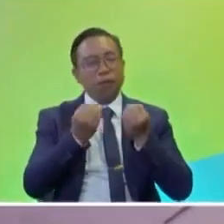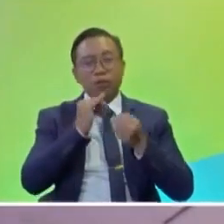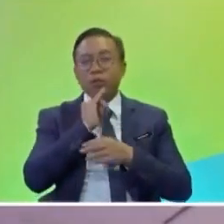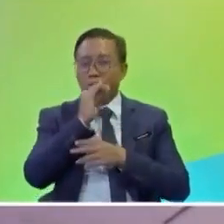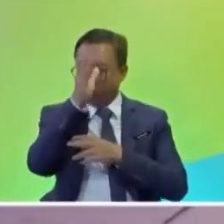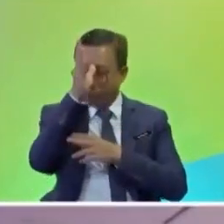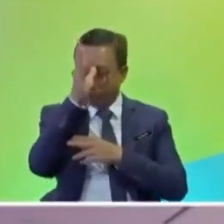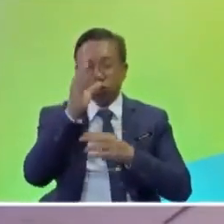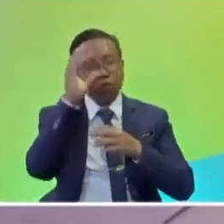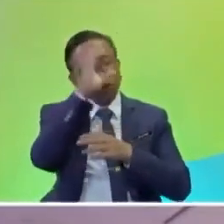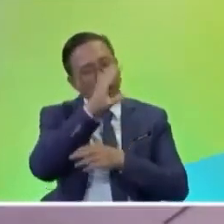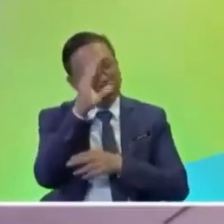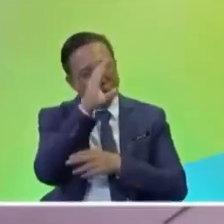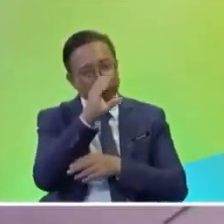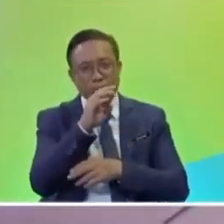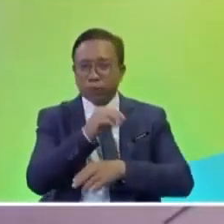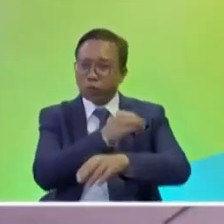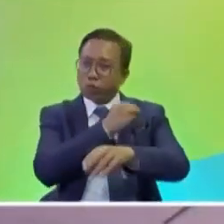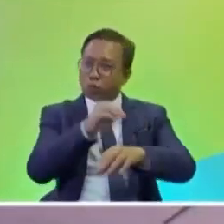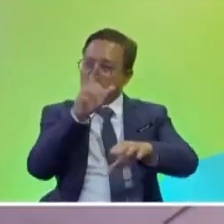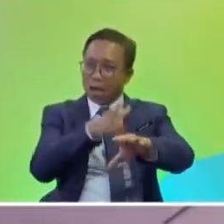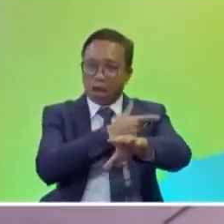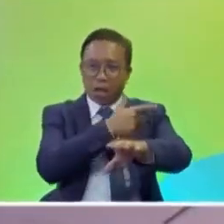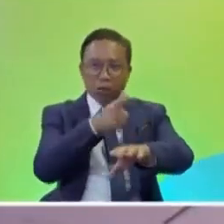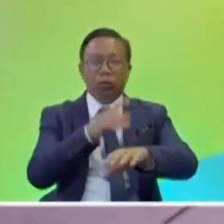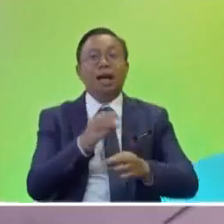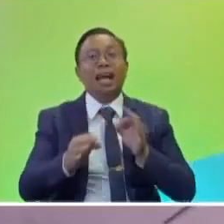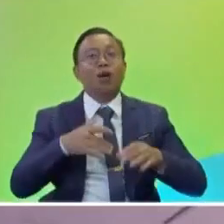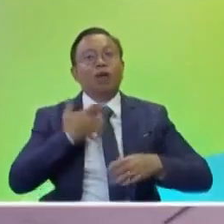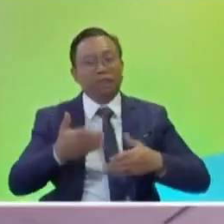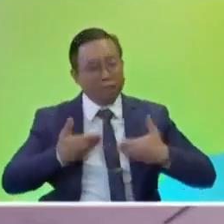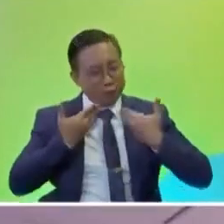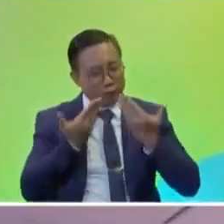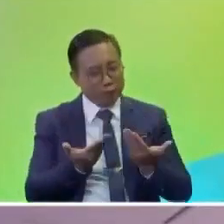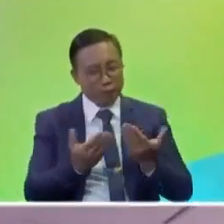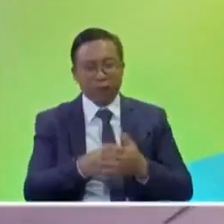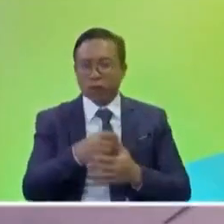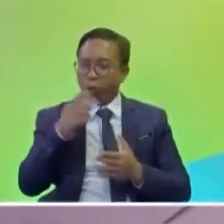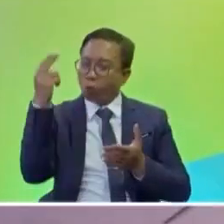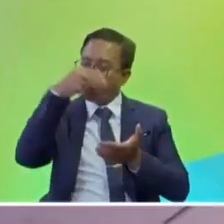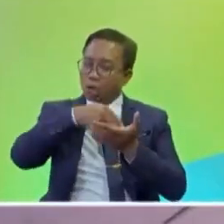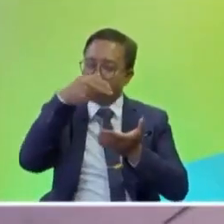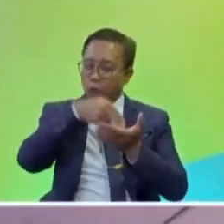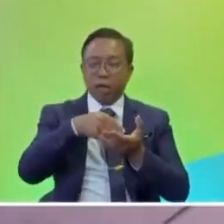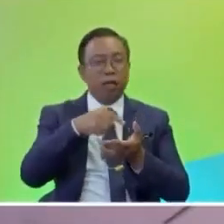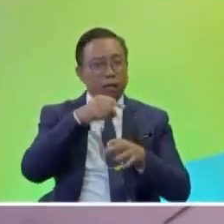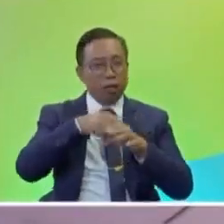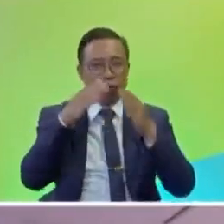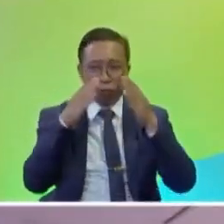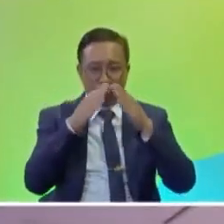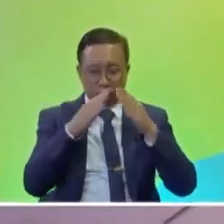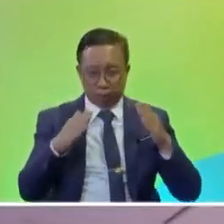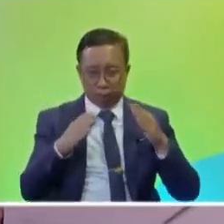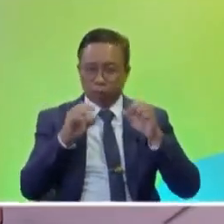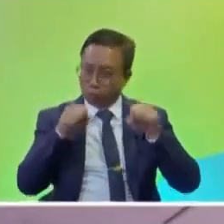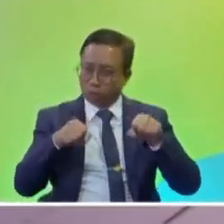ayah cari muzik lagu Kalau Rasa Gembira, ulang kaji di rumah. Okey. Boleh ingat